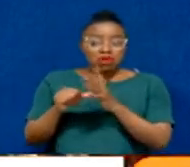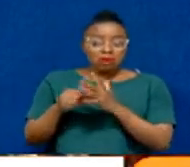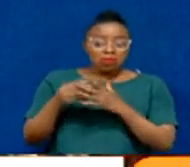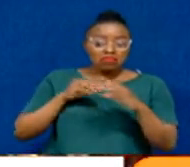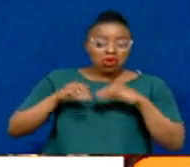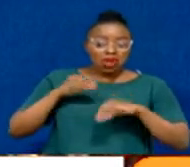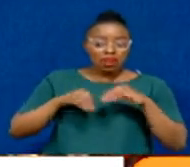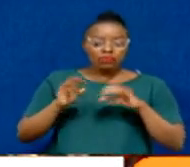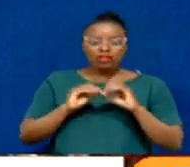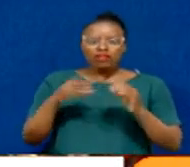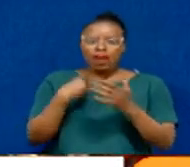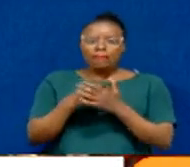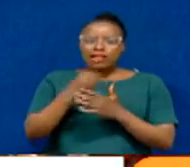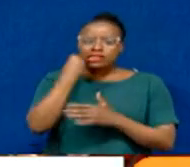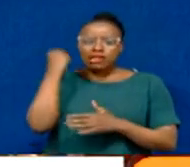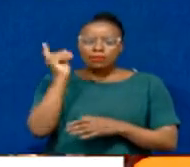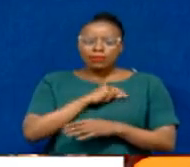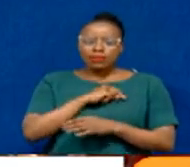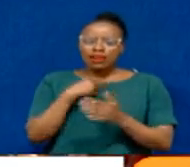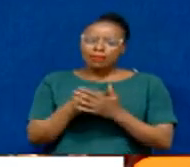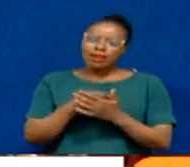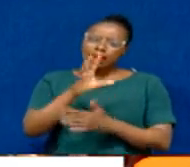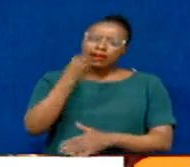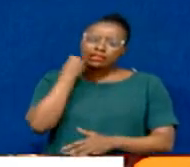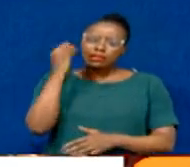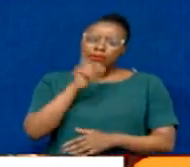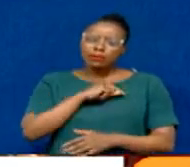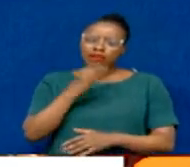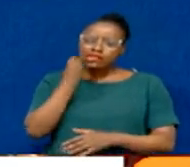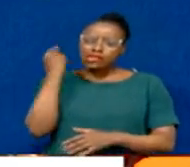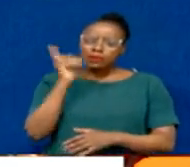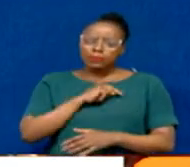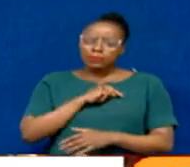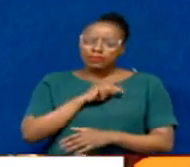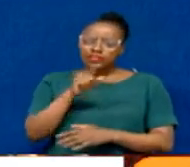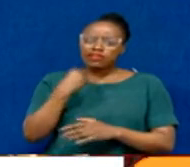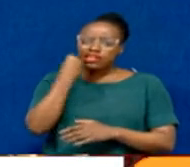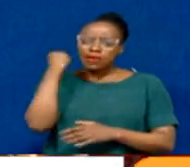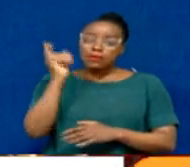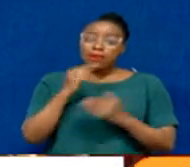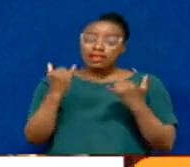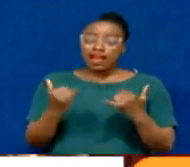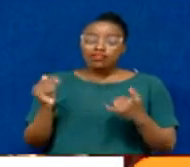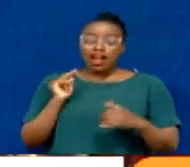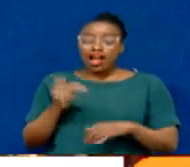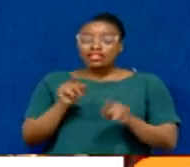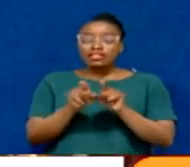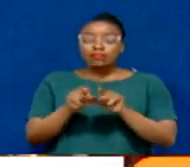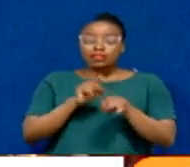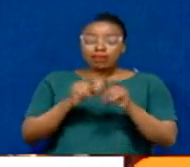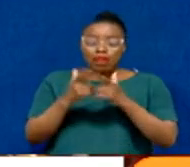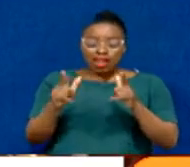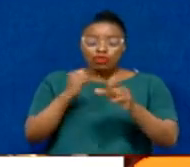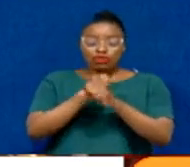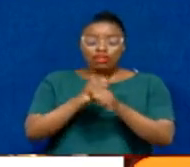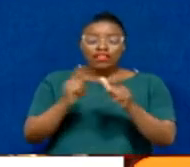enu. Pesa enu si alikula? Alikula. Alikula akukula? Walikula. Na sasa tukiwaruhusu vile